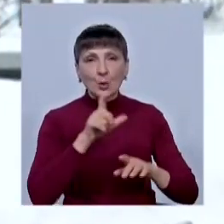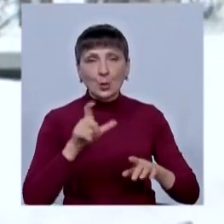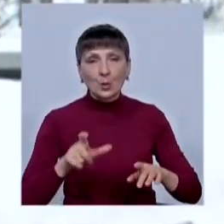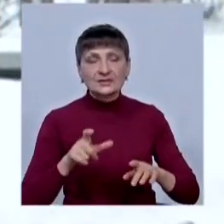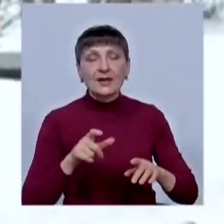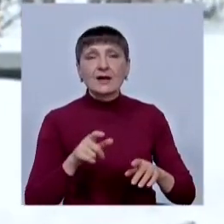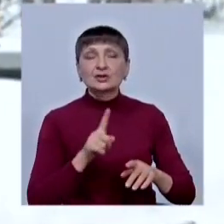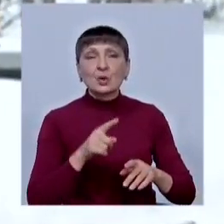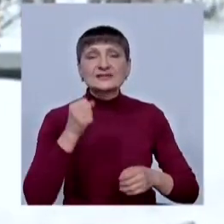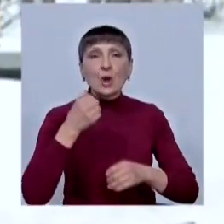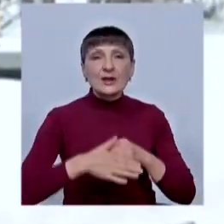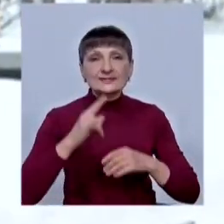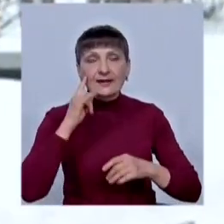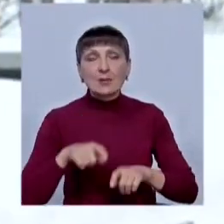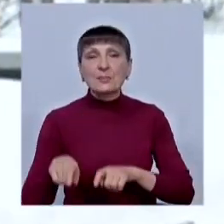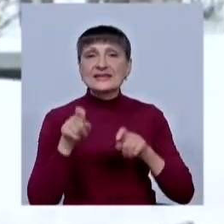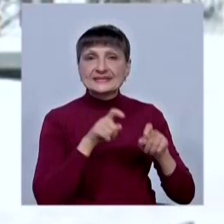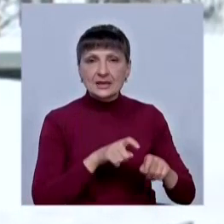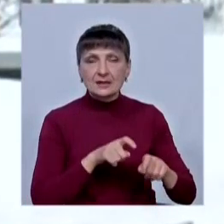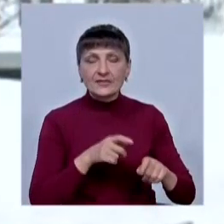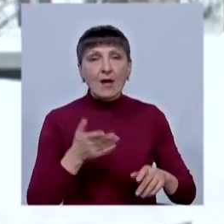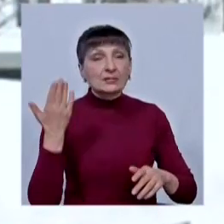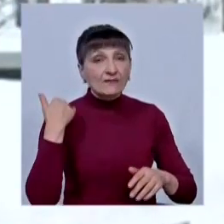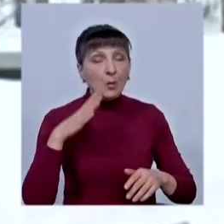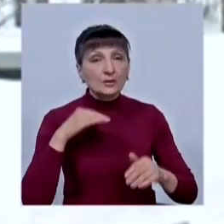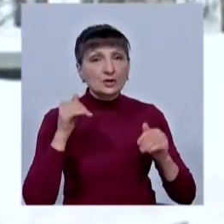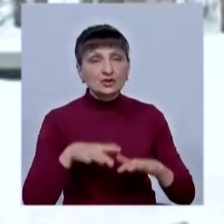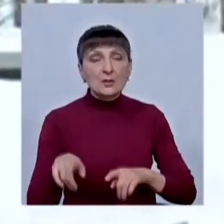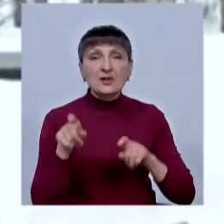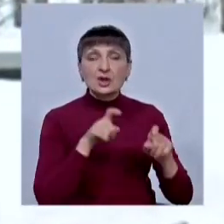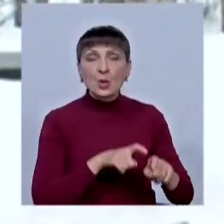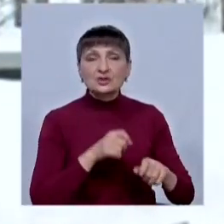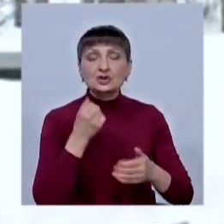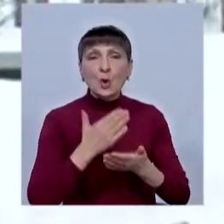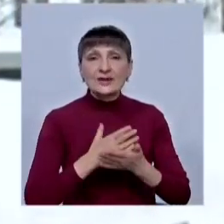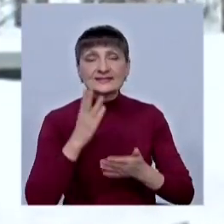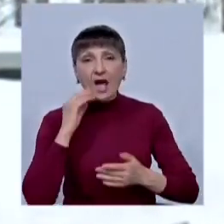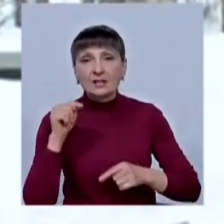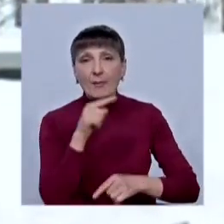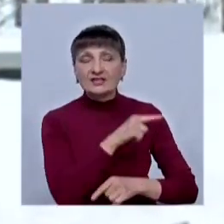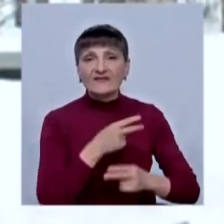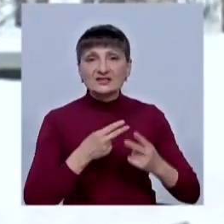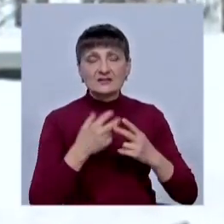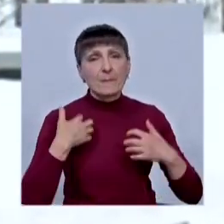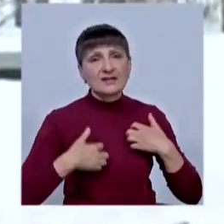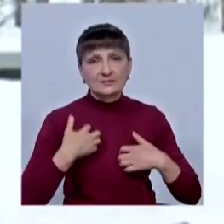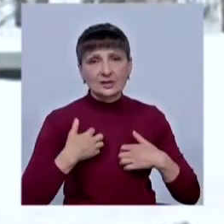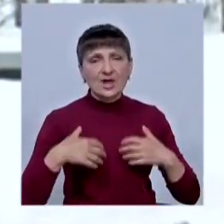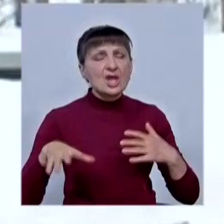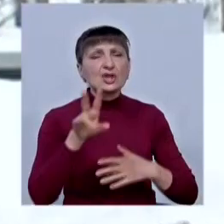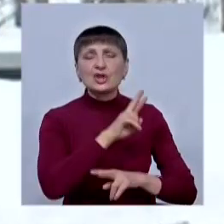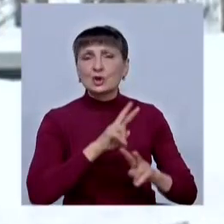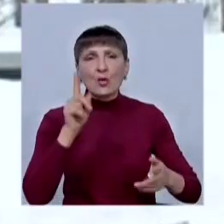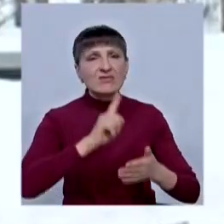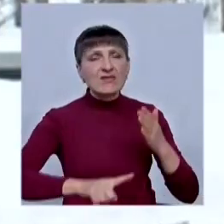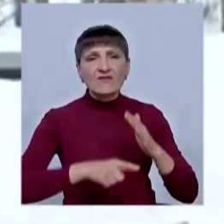что столицу Казахстана перенесли. В то время нам казалось, что решение о переносе столицы из Алматы в Астану поспешным. Никто не верил, что